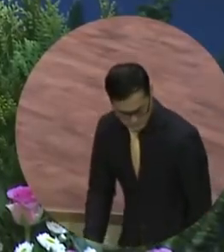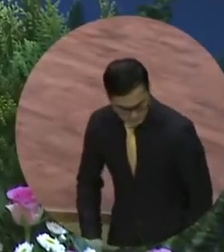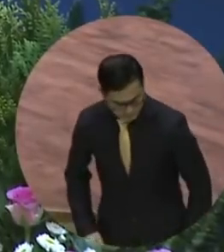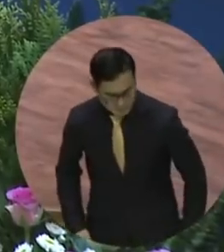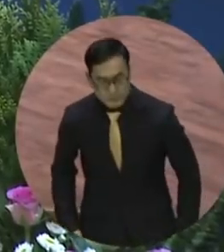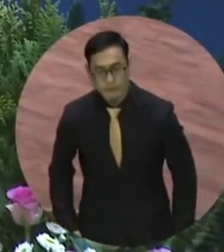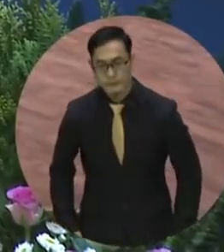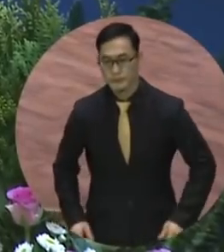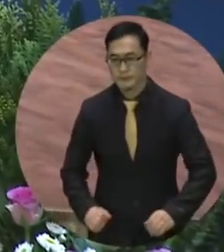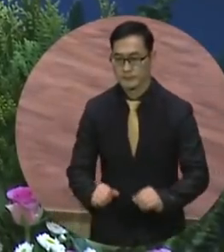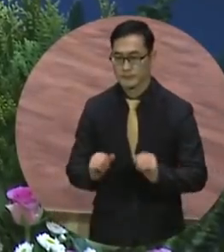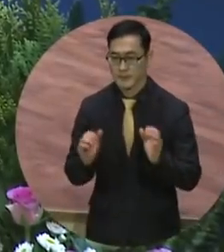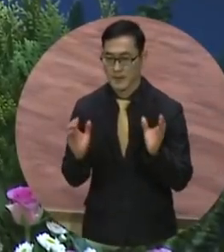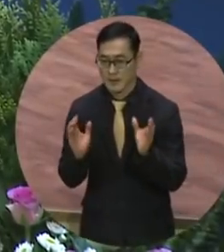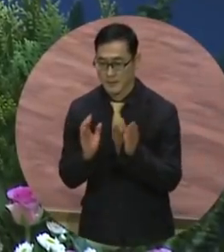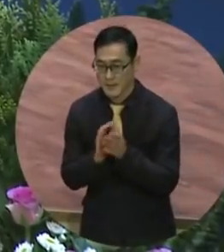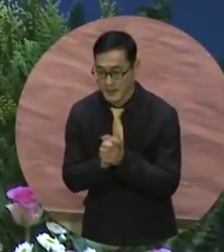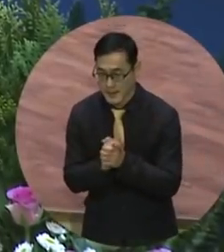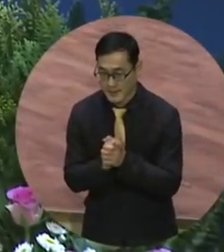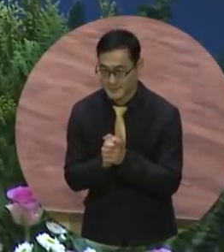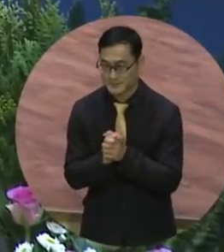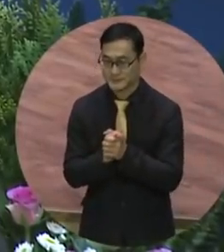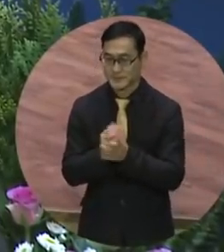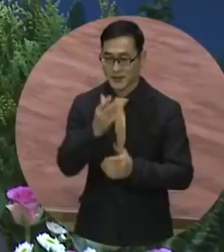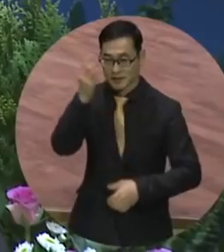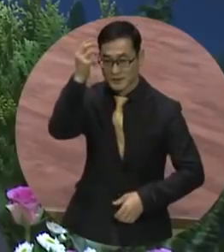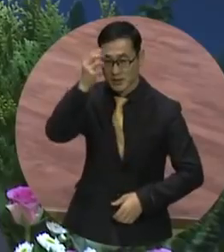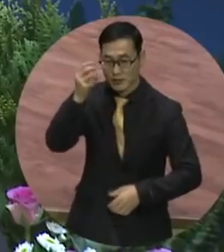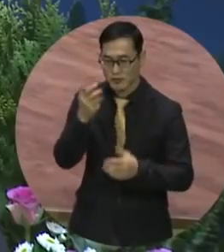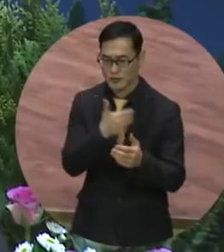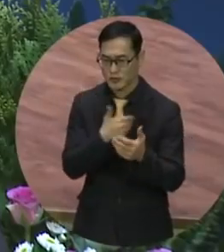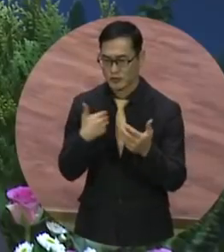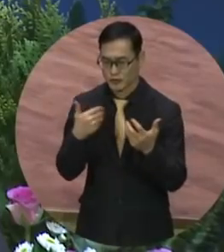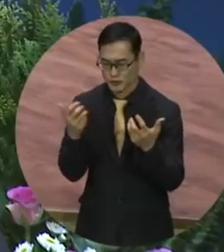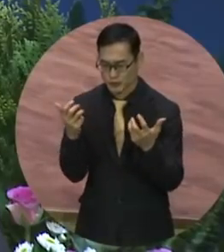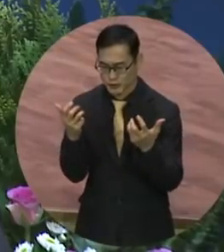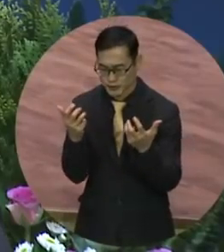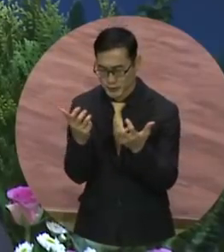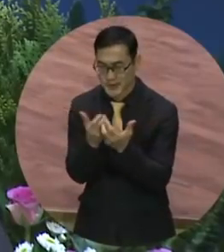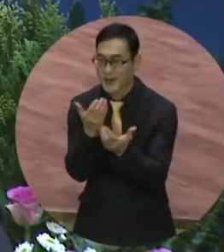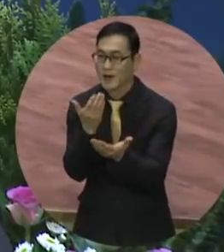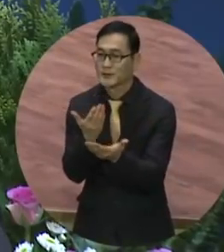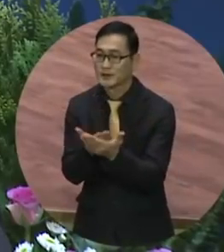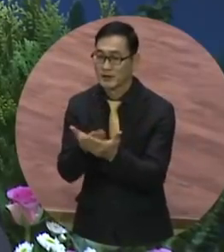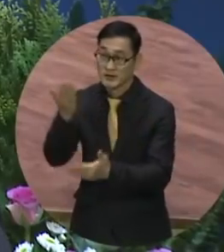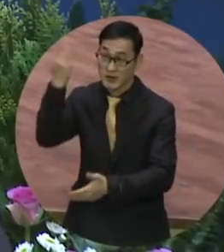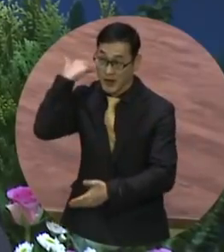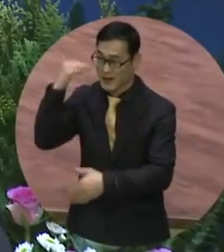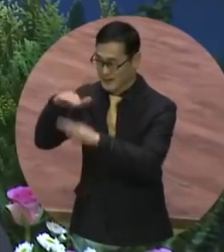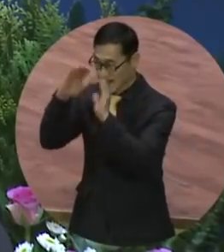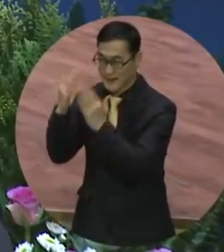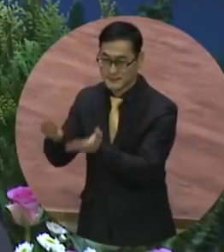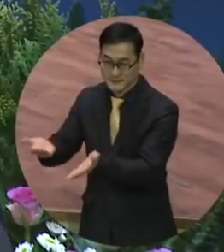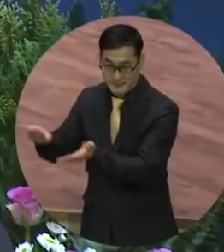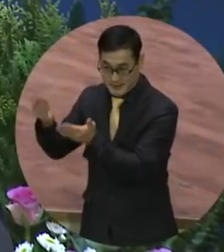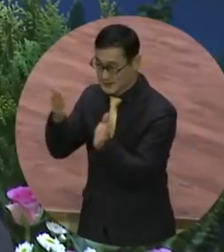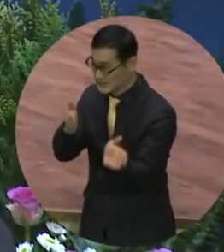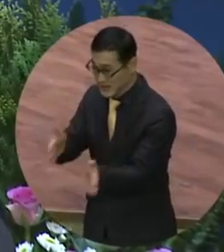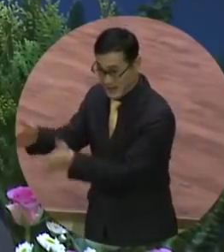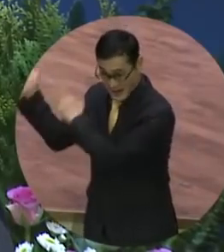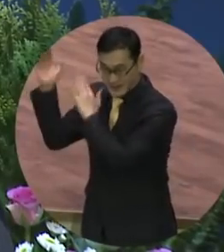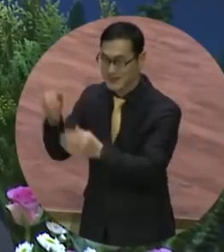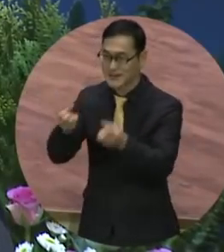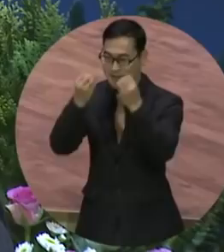성령으로 충만케 하옵소서. 이전 것은 지나가시니 새롭게 되었도다. 아,